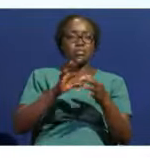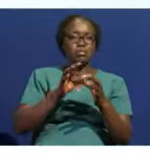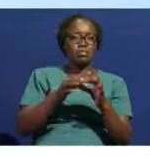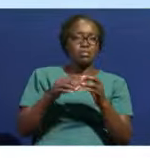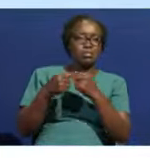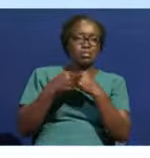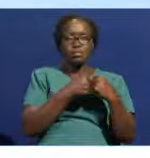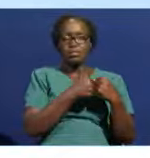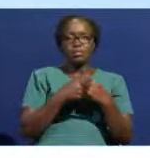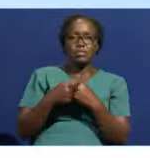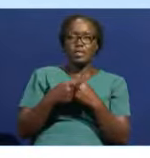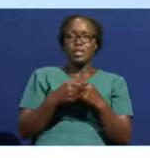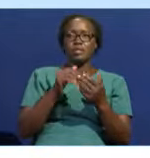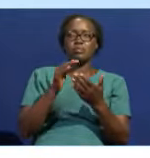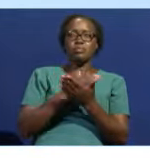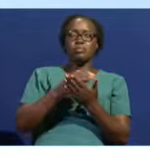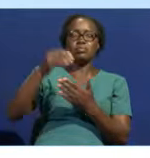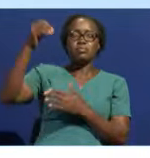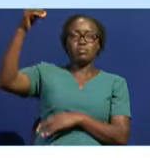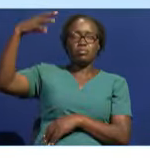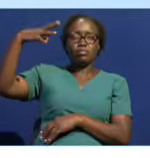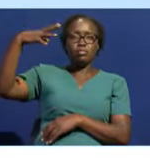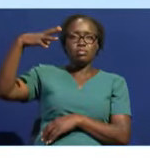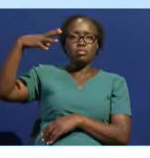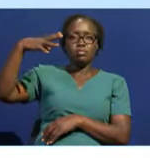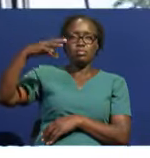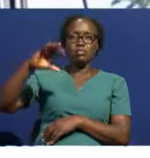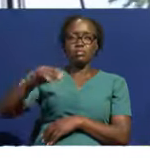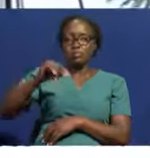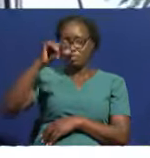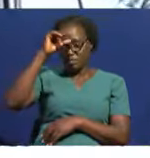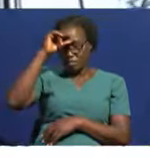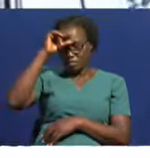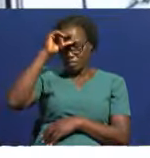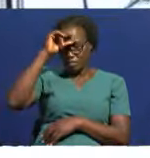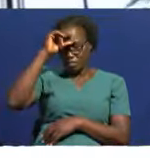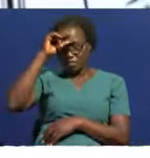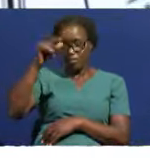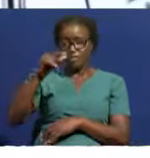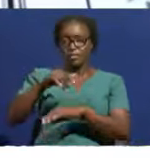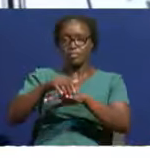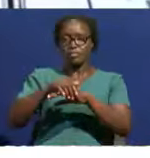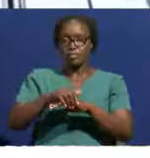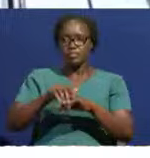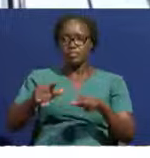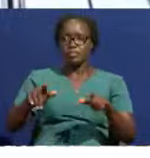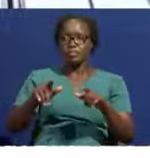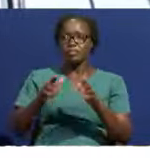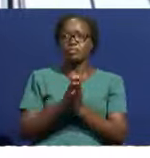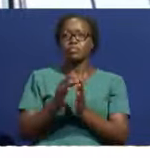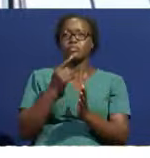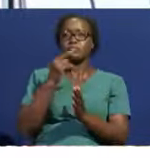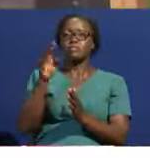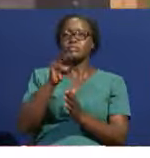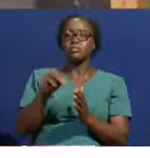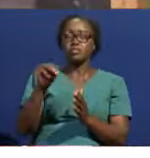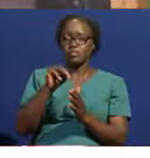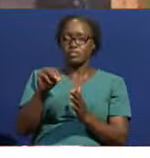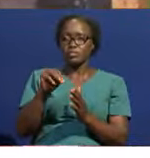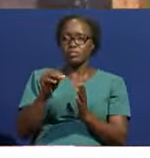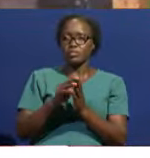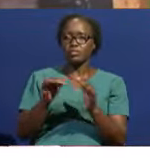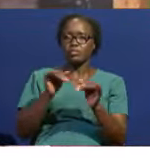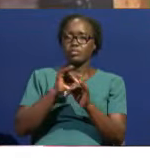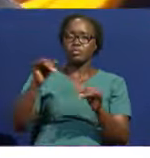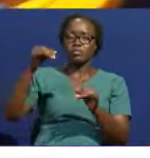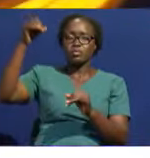kuwa changamoto kuu katika sekta ya kawi. Serikali ya Uingereza imetoa shilingi milioni 100 kurahisisha utekelezaji wa mpito hadi kawi safi